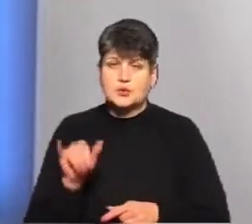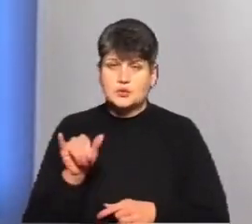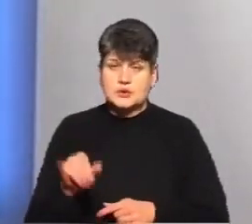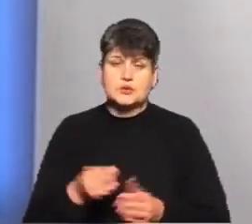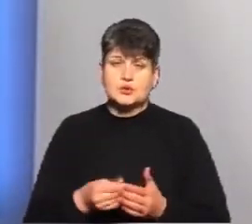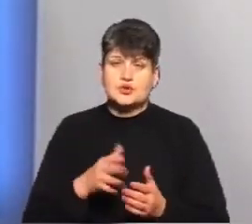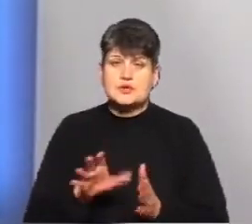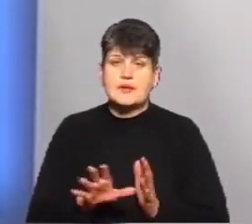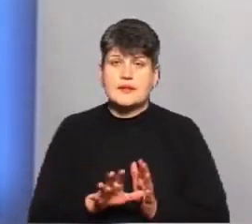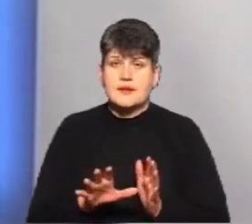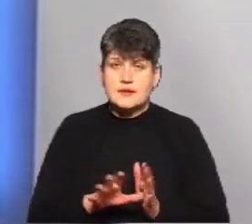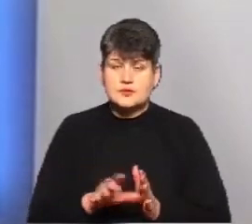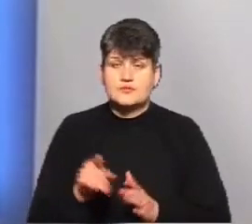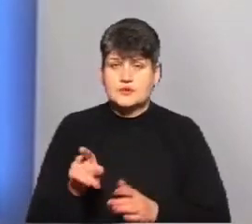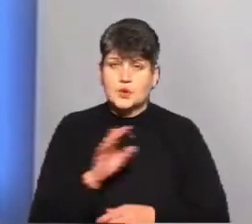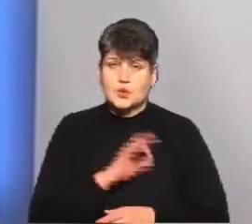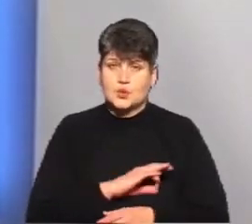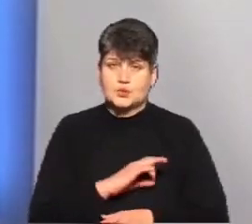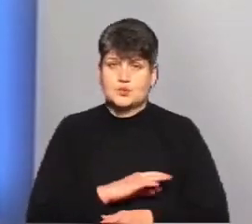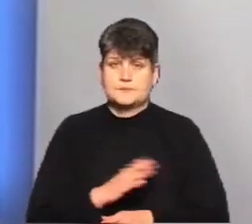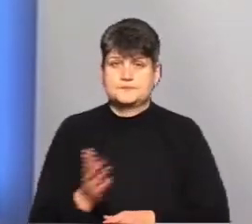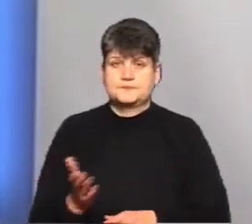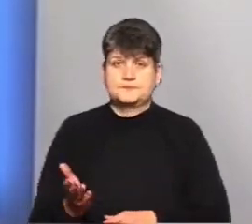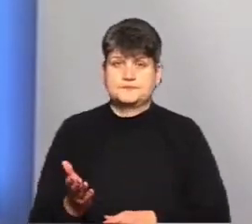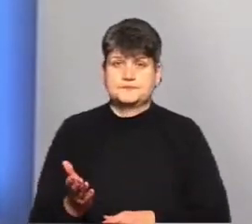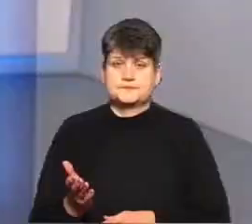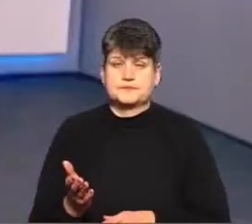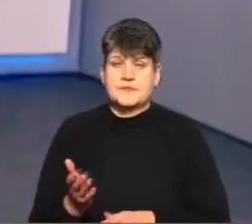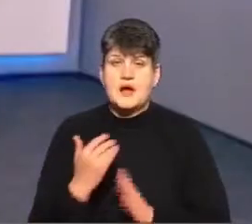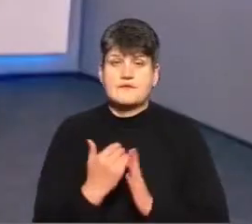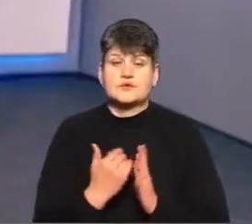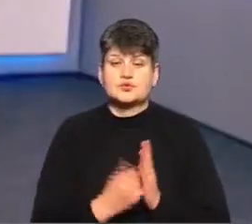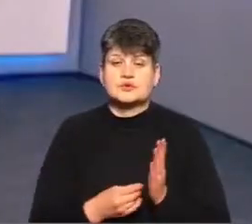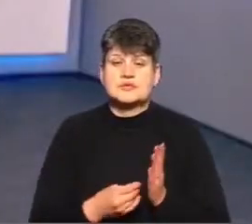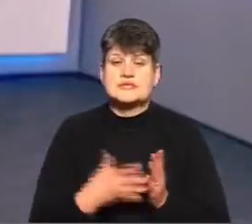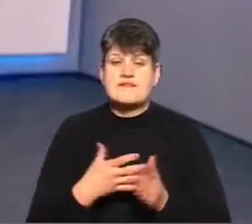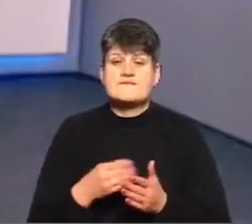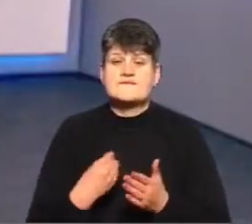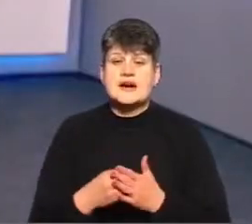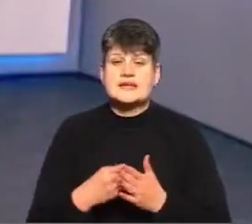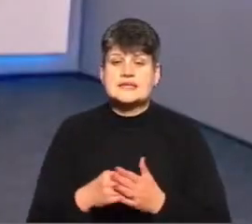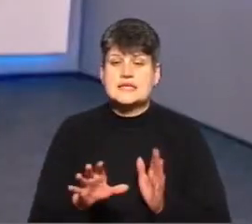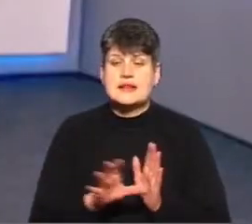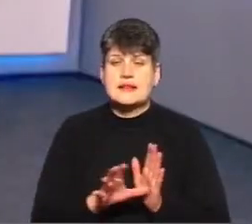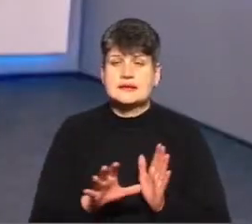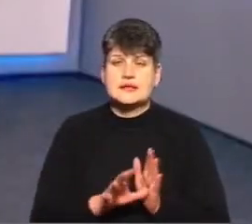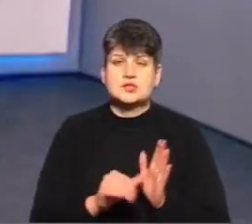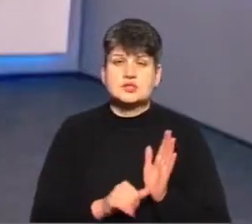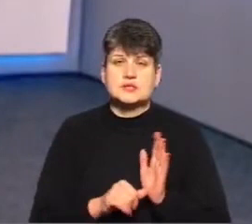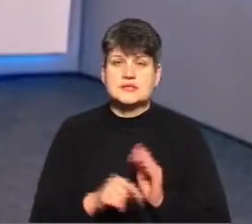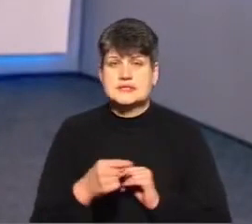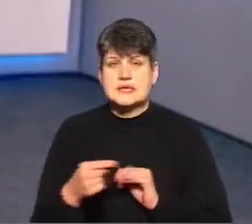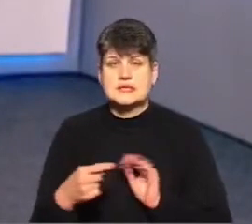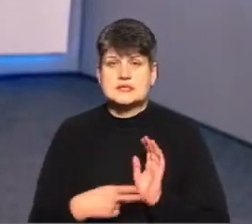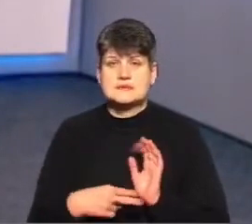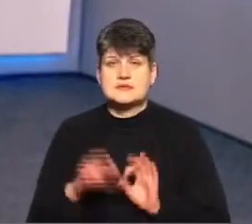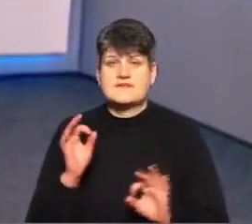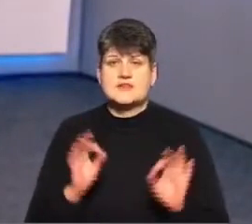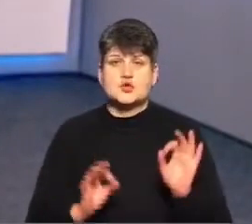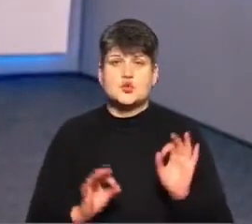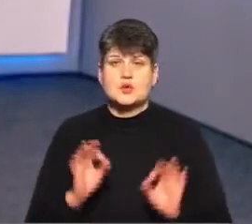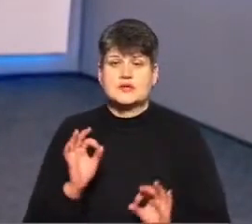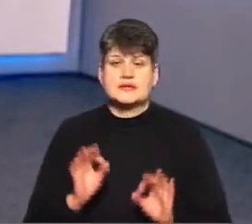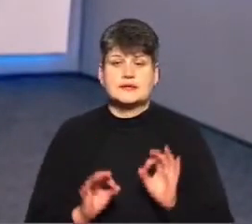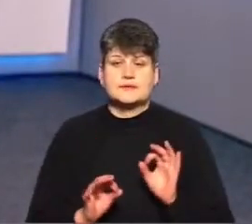вони нею користуються. А в структурі тарифу вартість електроенергії йде 60-70%. І ці всі